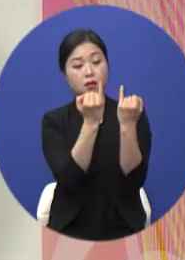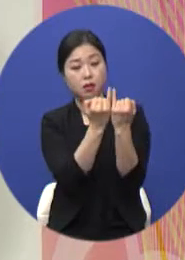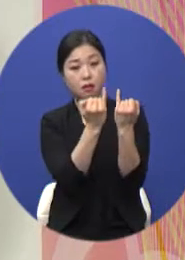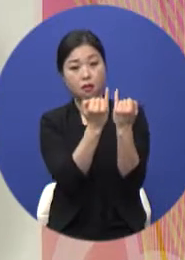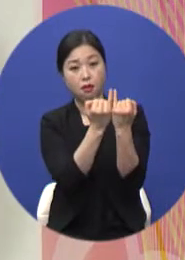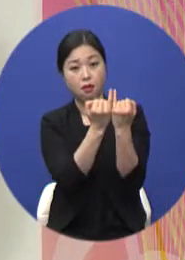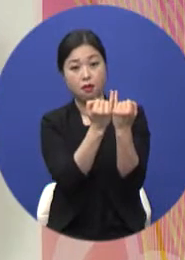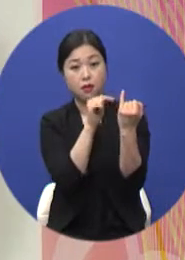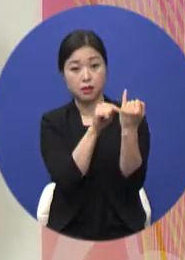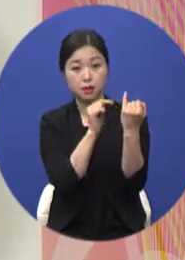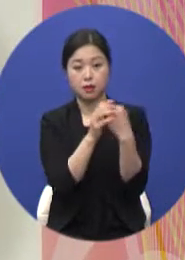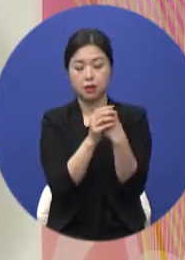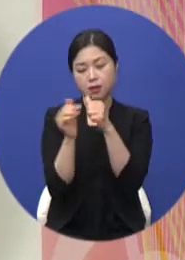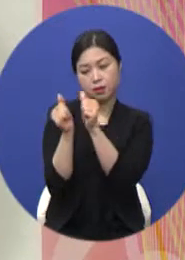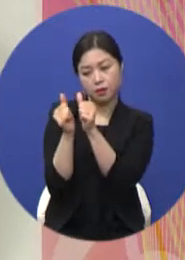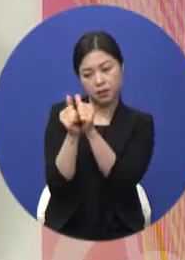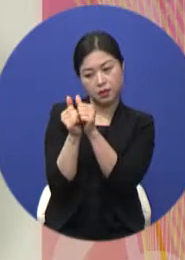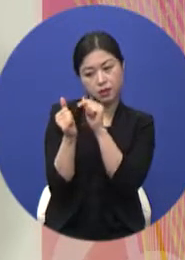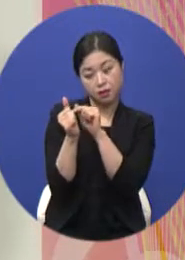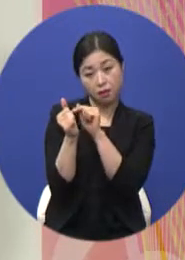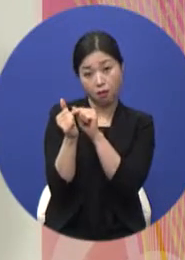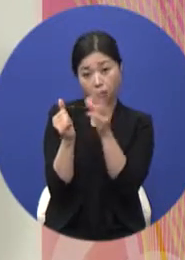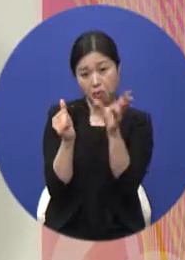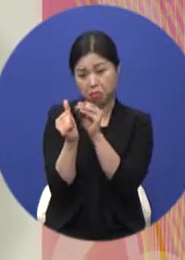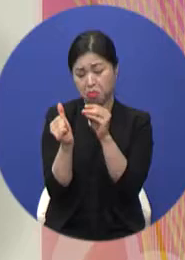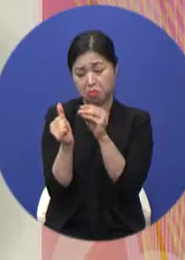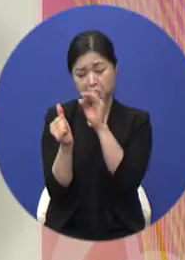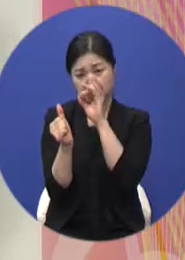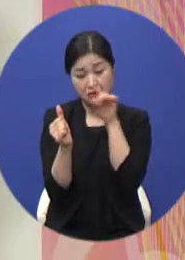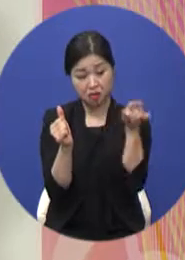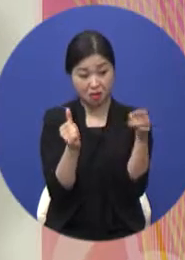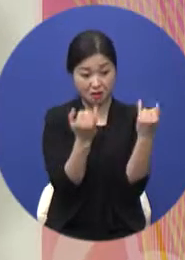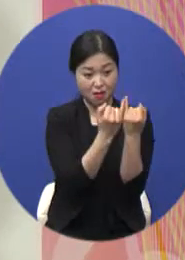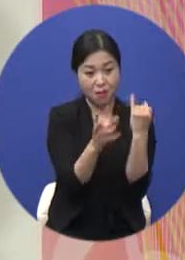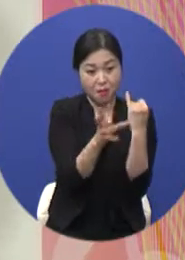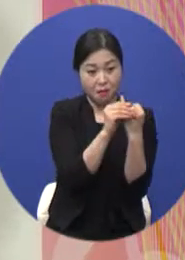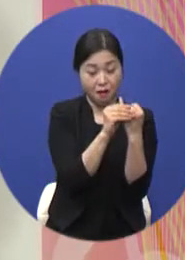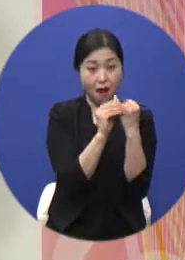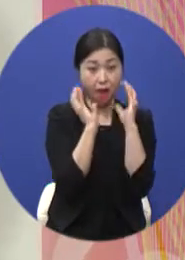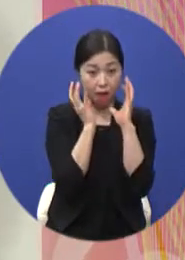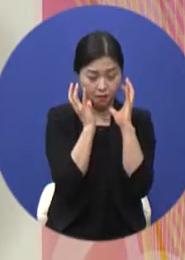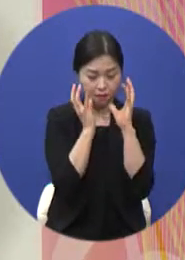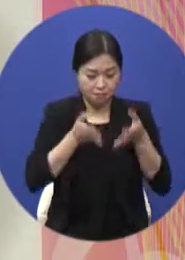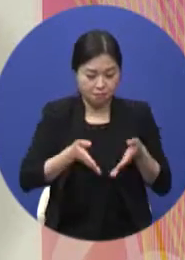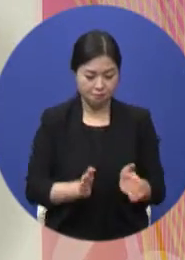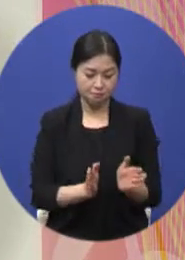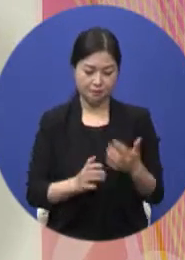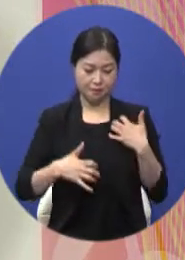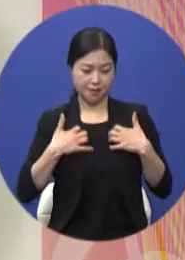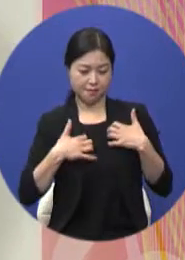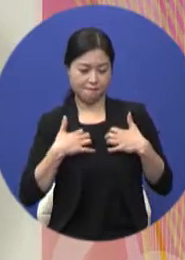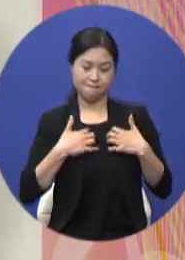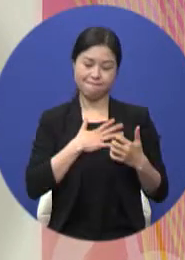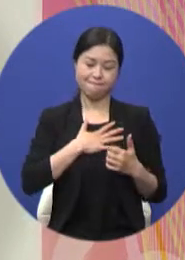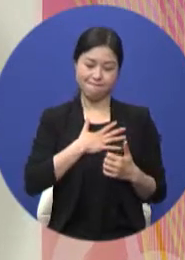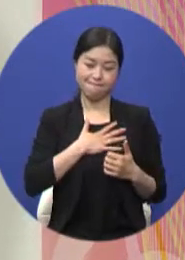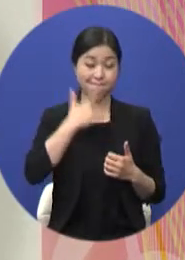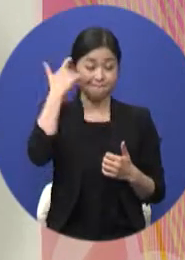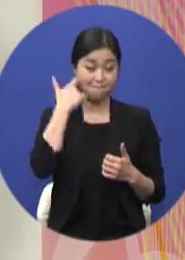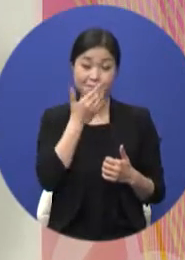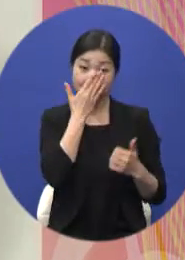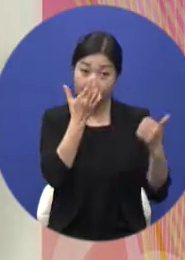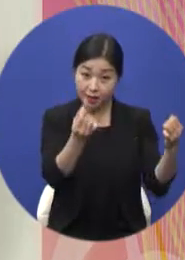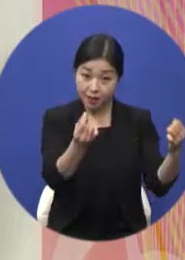때문에 남자들이 못 갖는 아기를 잉태할 수 있잖아요. 아기를 갖다가 이제 출산을 하고 또 그 기쁨도 얻고 이제 그렇게